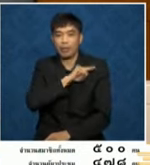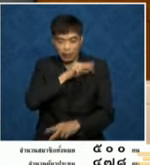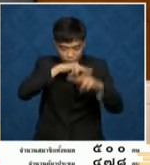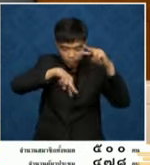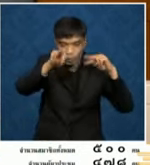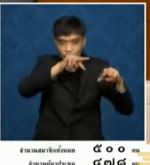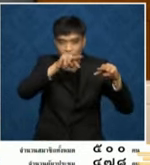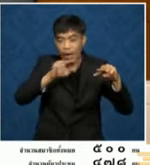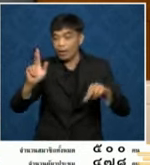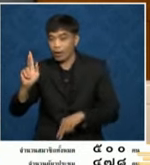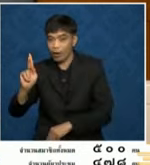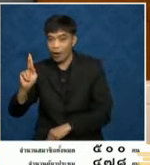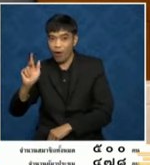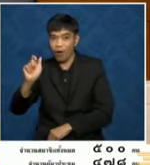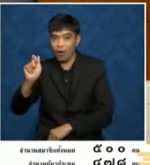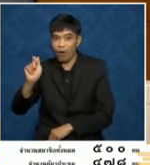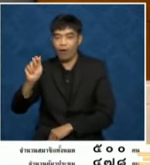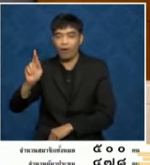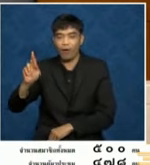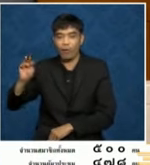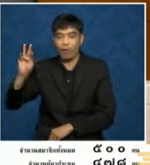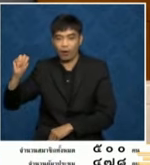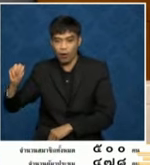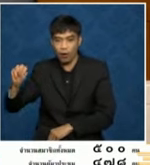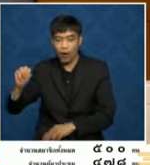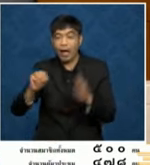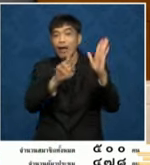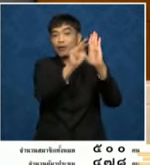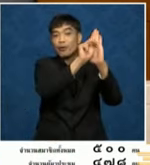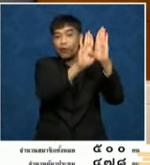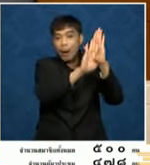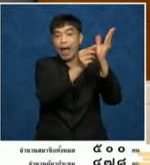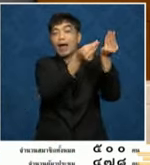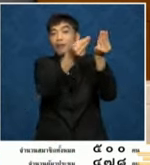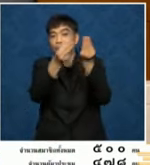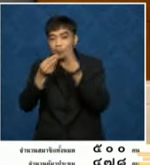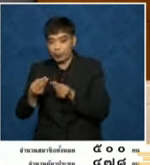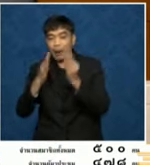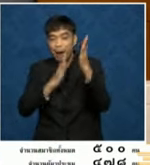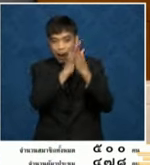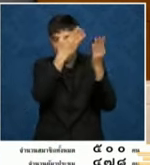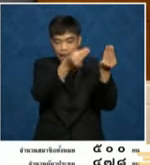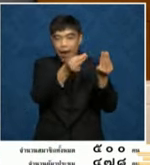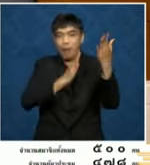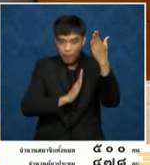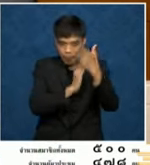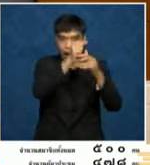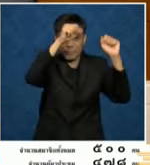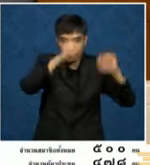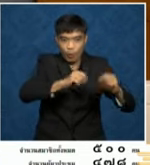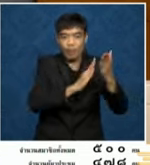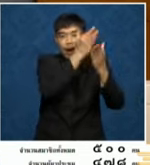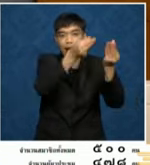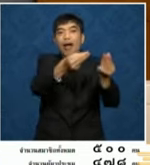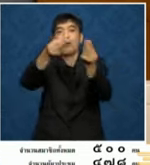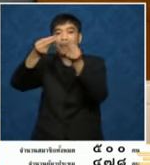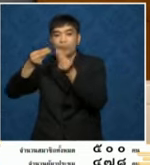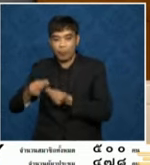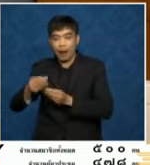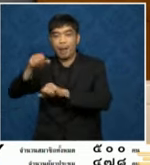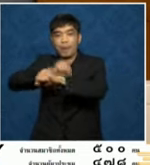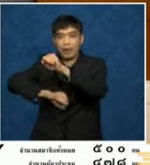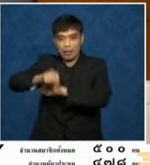ขณะเดียวกันกรมน.จะเป็นหน่วยงานที่นำผ่านนโยบายเหล่านั้นซึ่งได้รับความเห็นชอบมาแล้วนะครับมาอำนวยการ